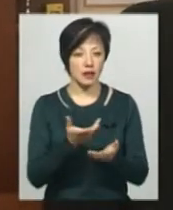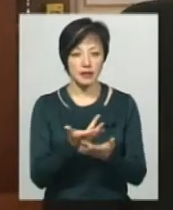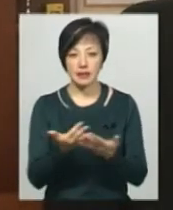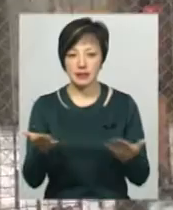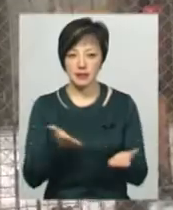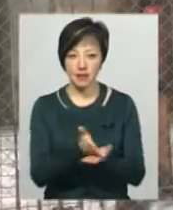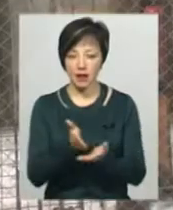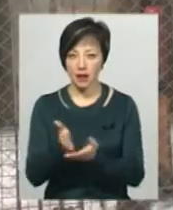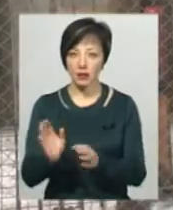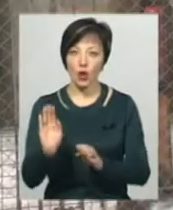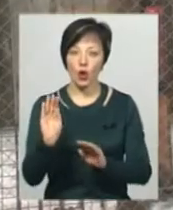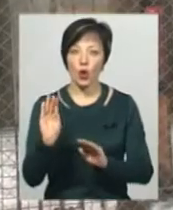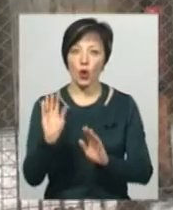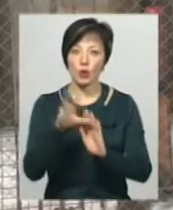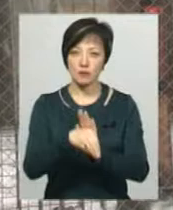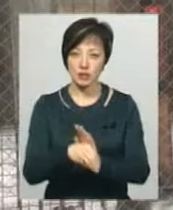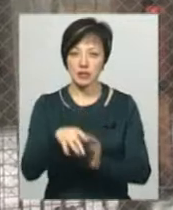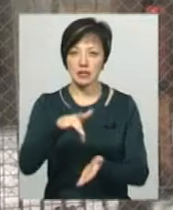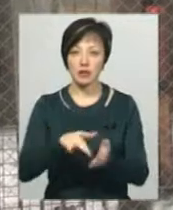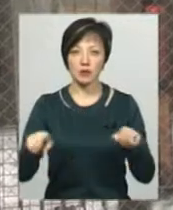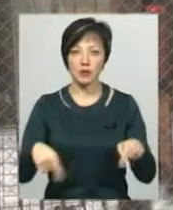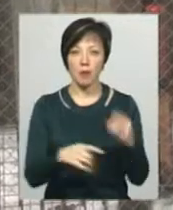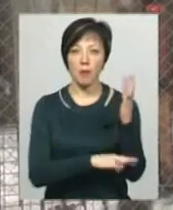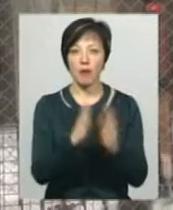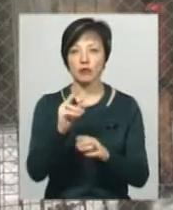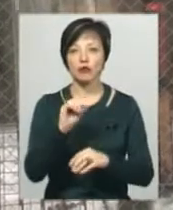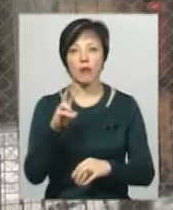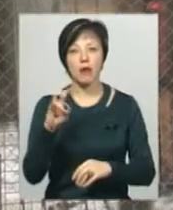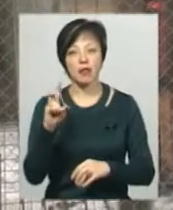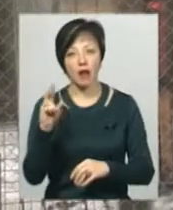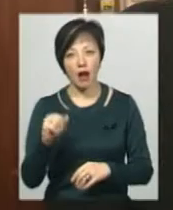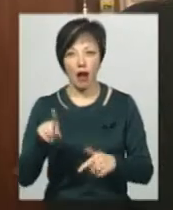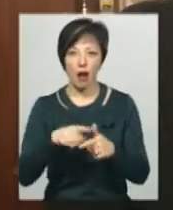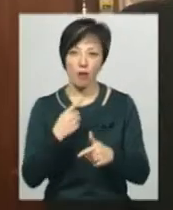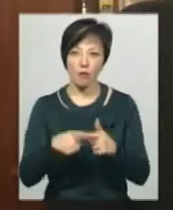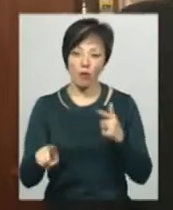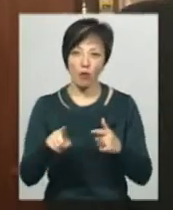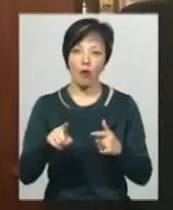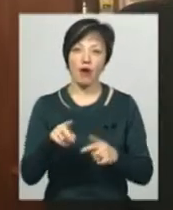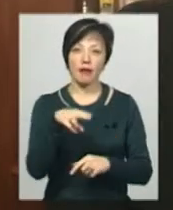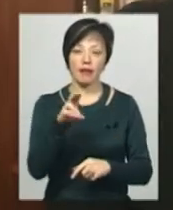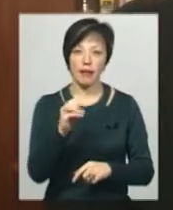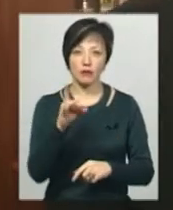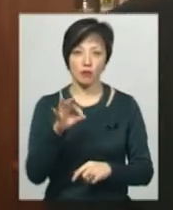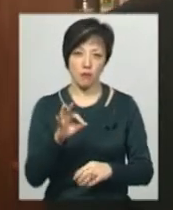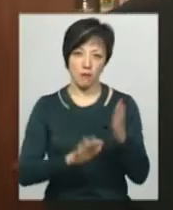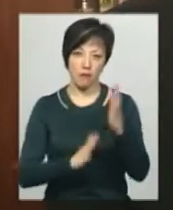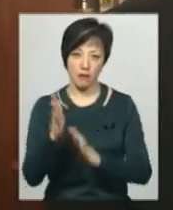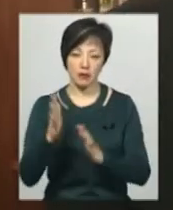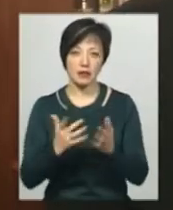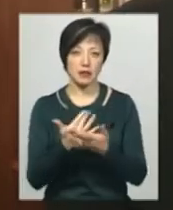розміщення центру реабілітації у парку імені Михайла Чекмана або ж дендропарку Поділля. Крім того, є різні